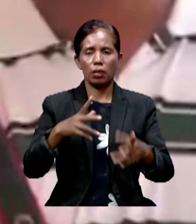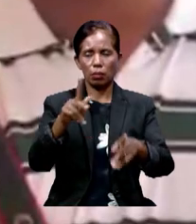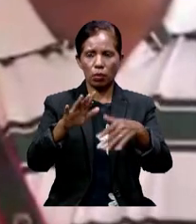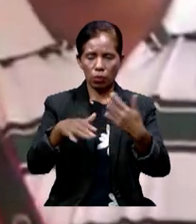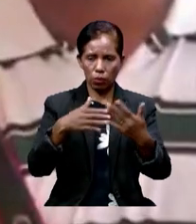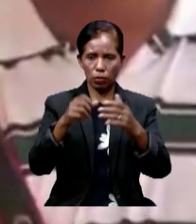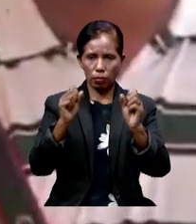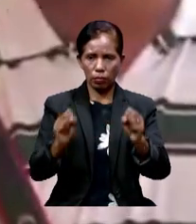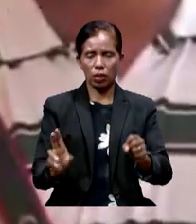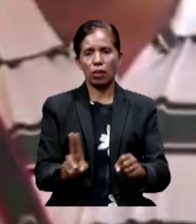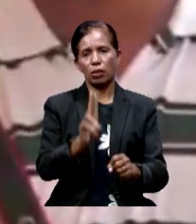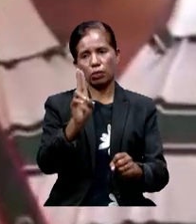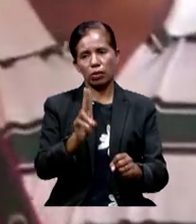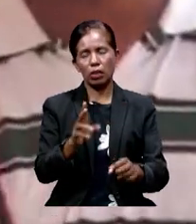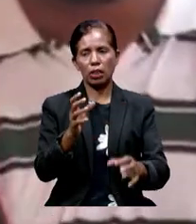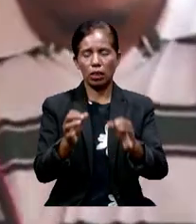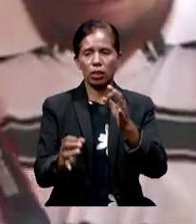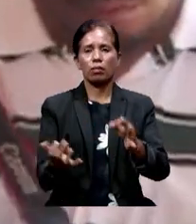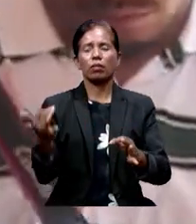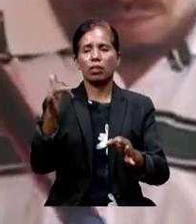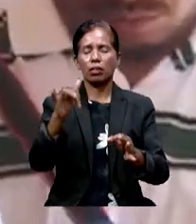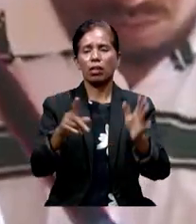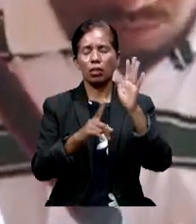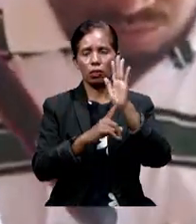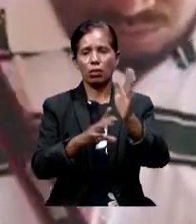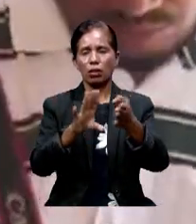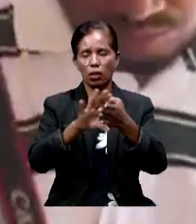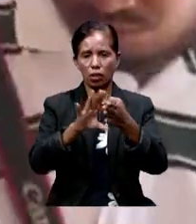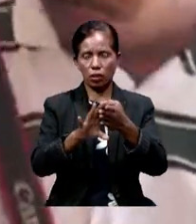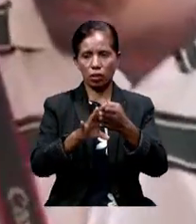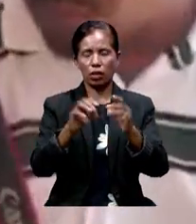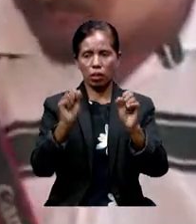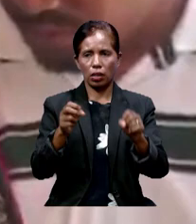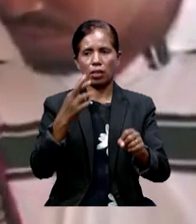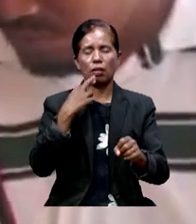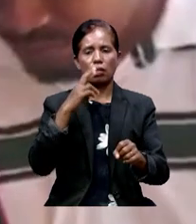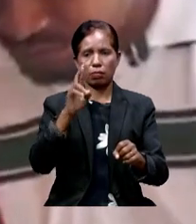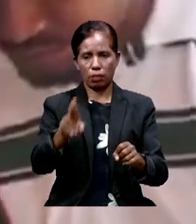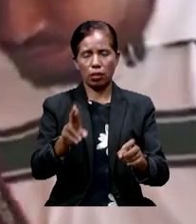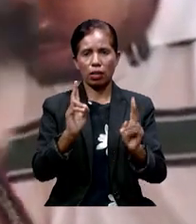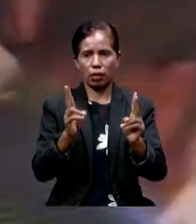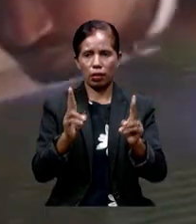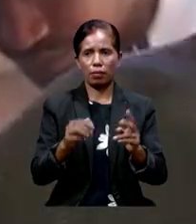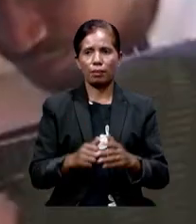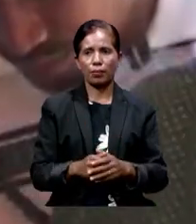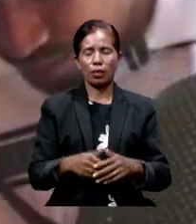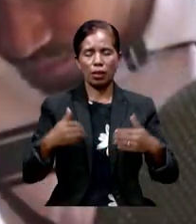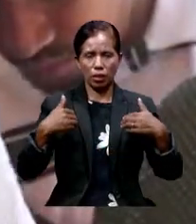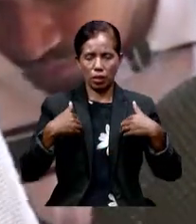uza. Karik sirap atau pediru, tengki responde. Ya kaisa barak